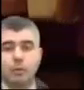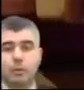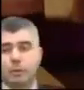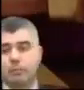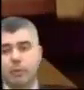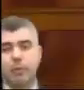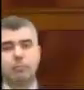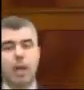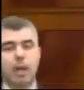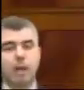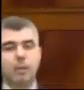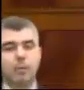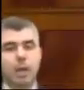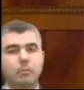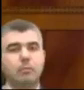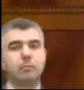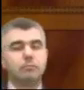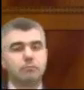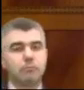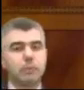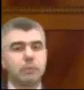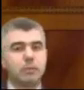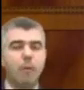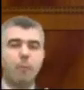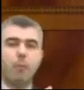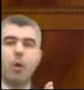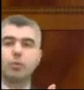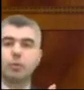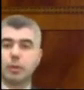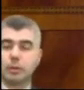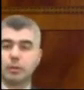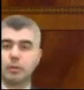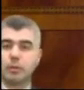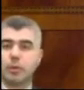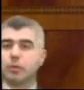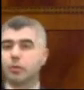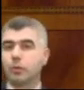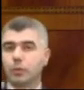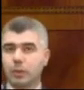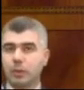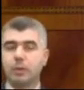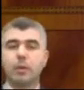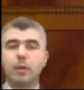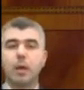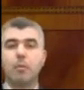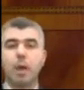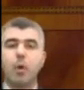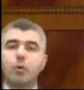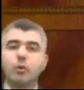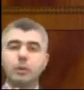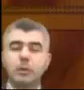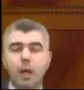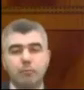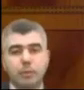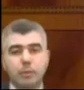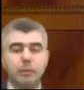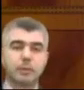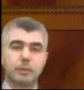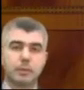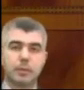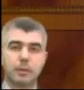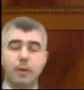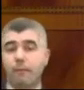الأعمال الفرنسية المغربية التي سأختتمها بعد ظهري اليوم، وأنا أعرب عن ارتباطها لاجتياحي للمشروعات وأيضا